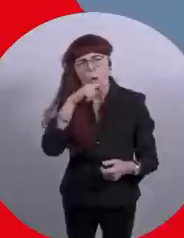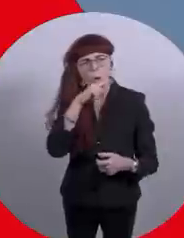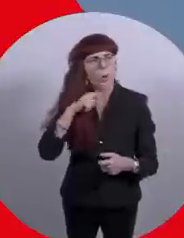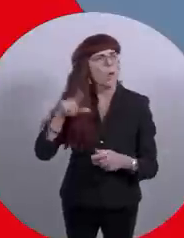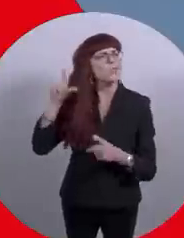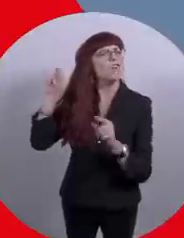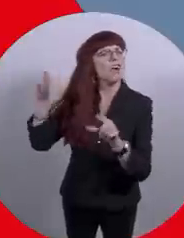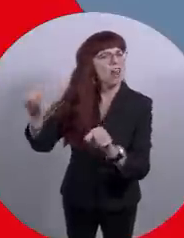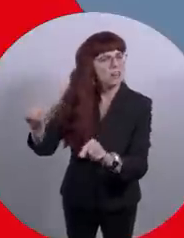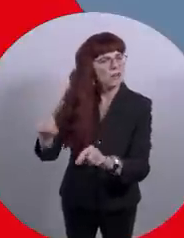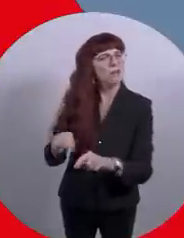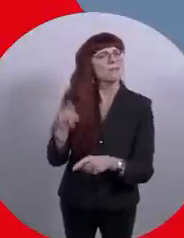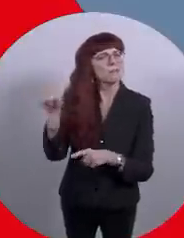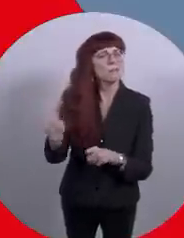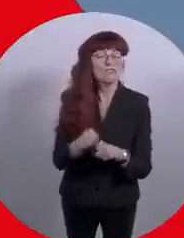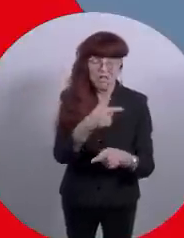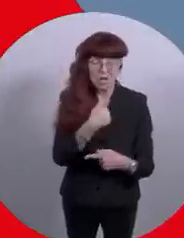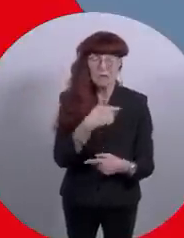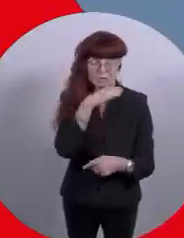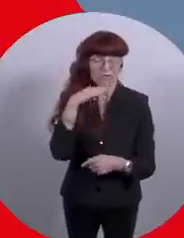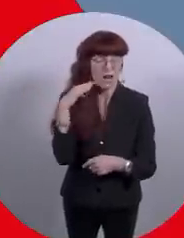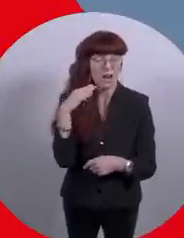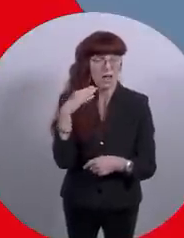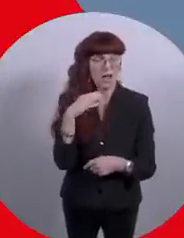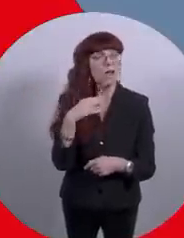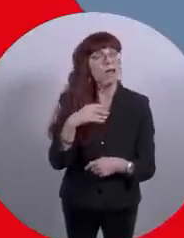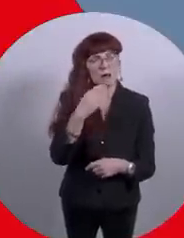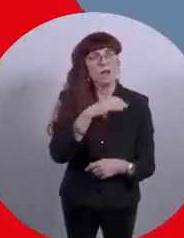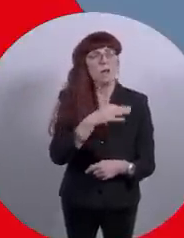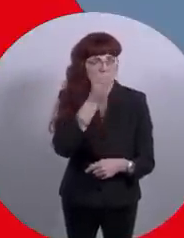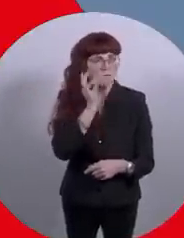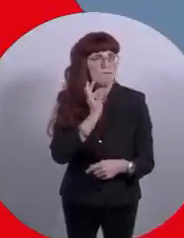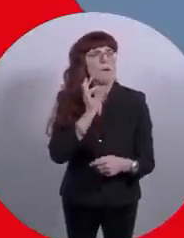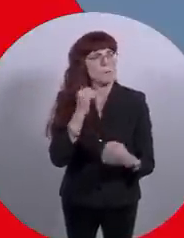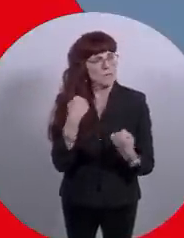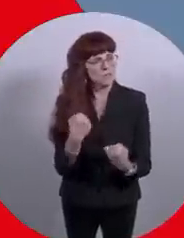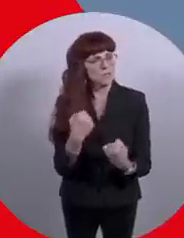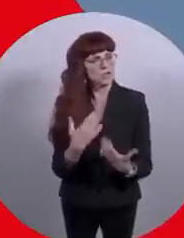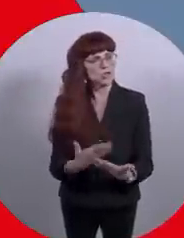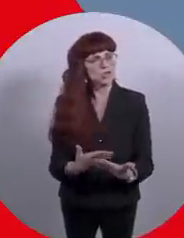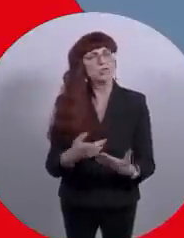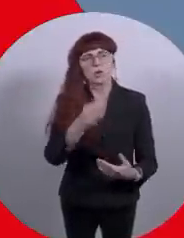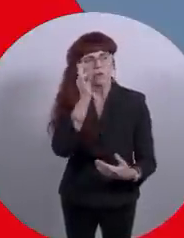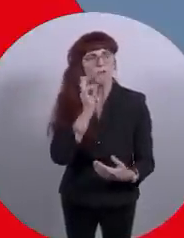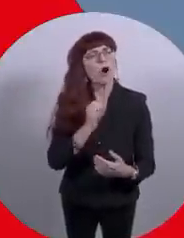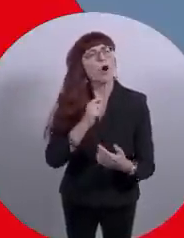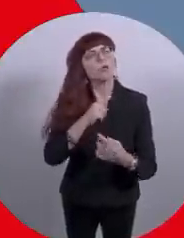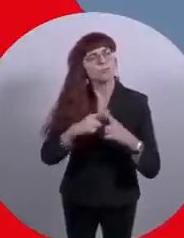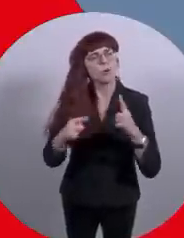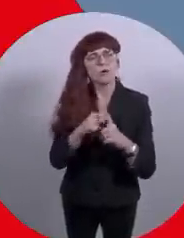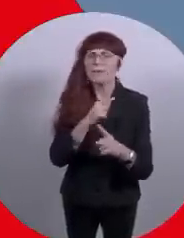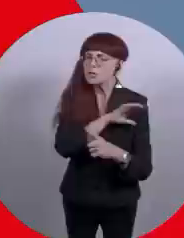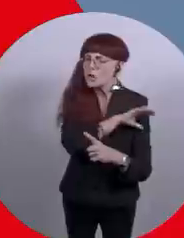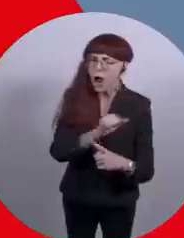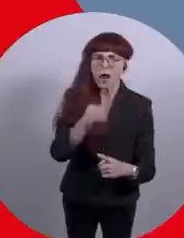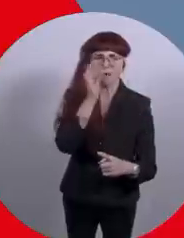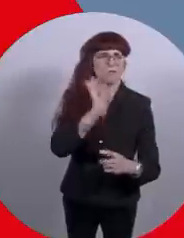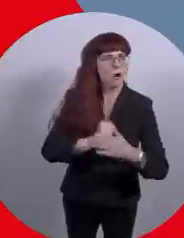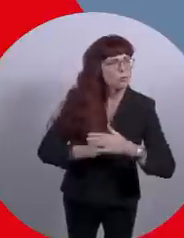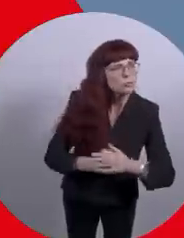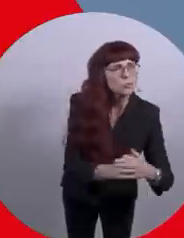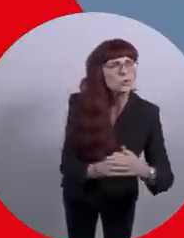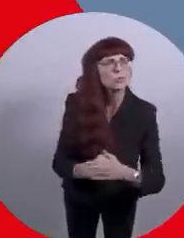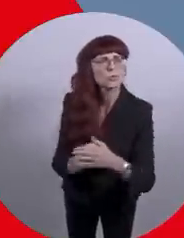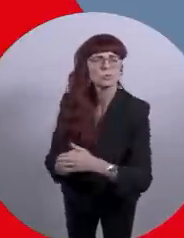feministisch und wir sind Frauen politisch anders Seite aller Frauen und